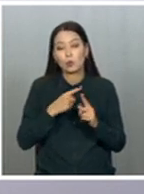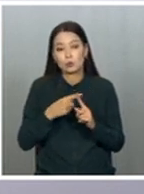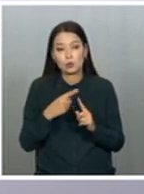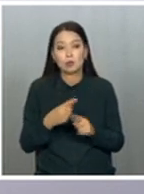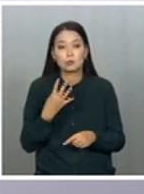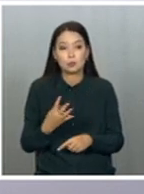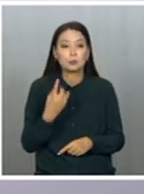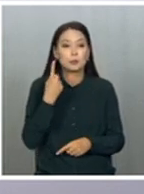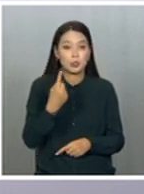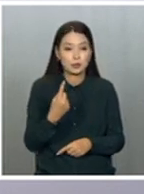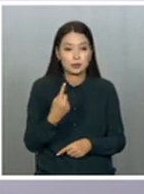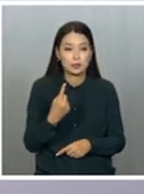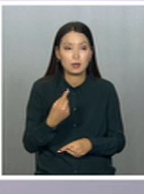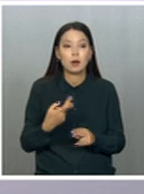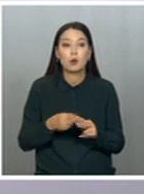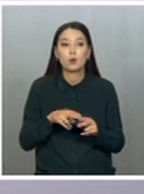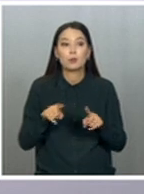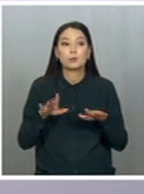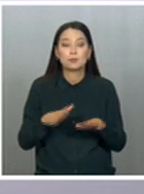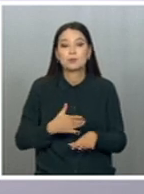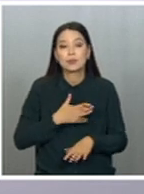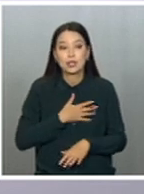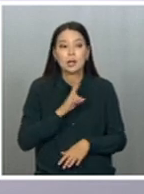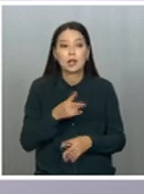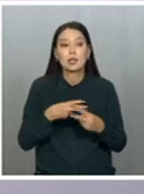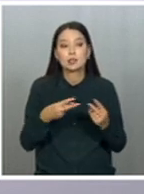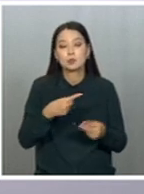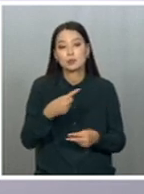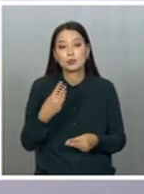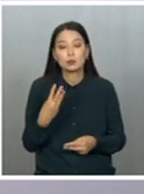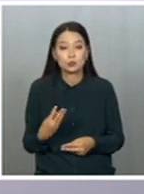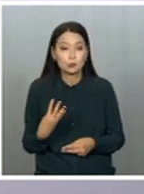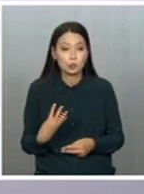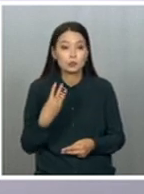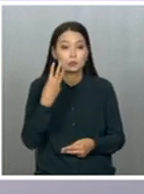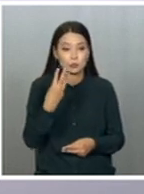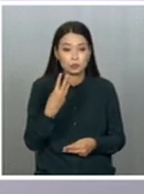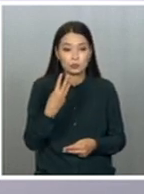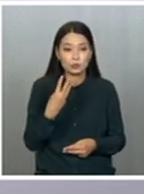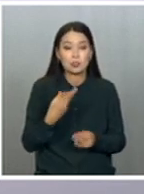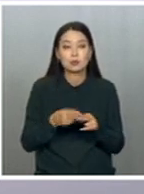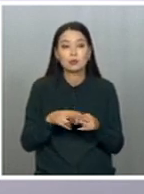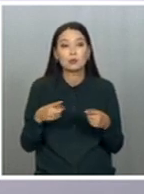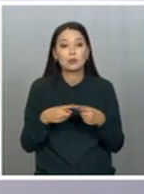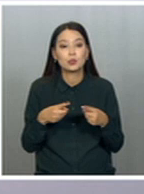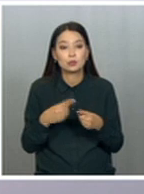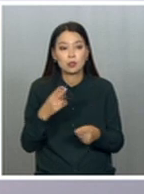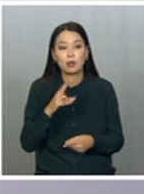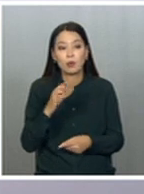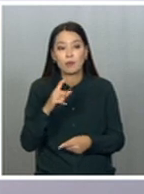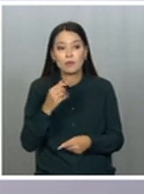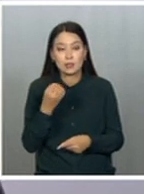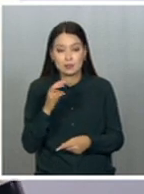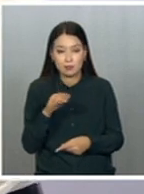қосылған 4-тен 1. Осы жерде бізде k тең минус 4-тен 3. Яғни бұрыштық коэффициенті мынаған